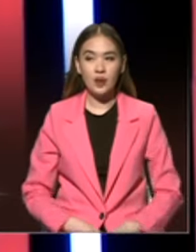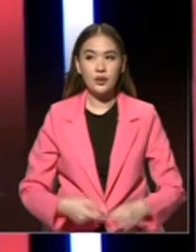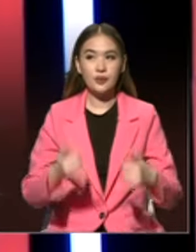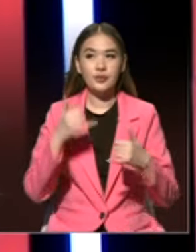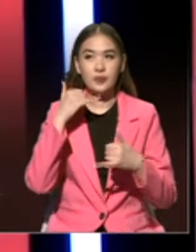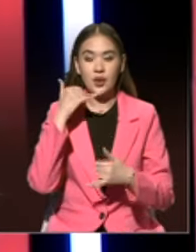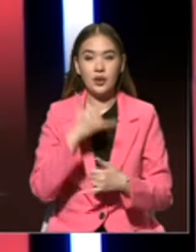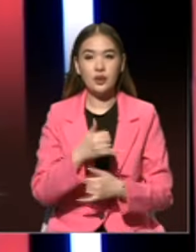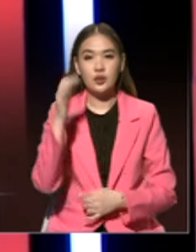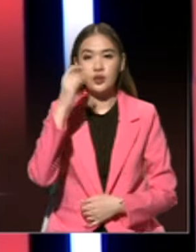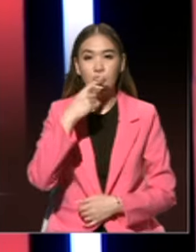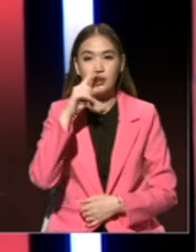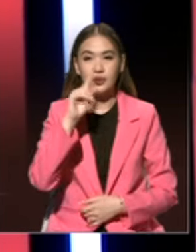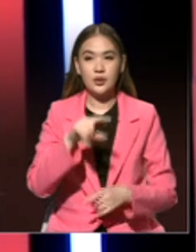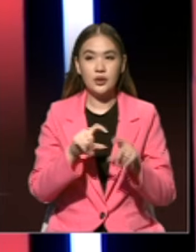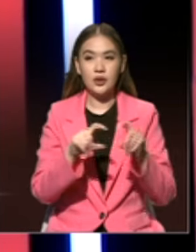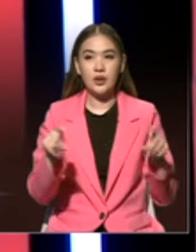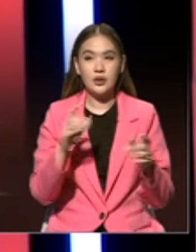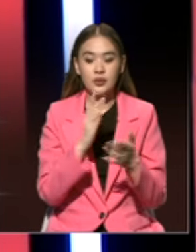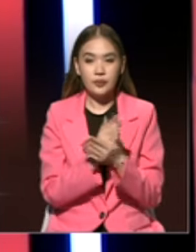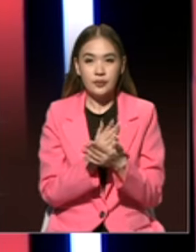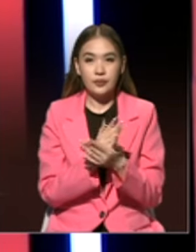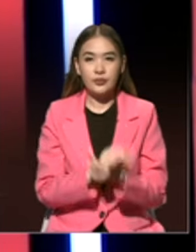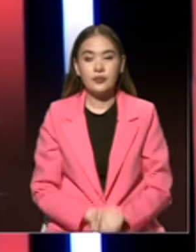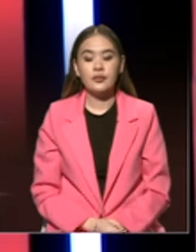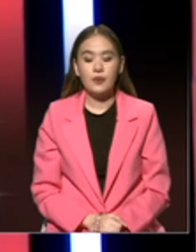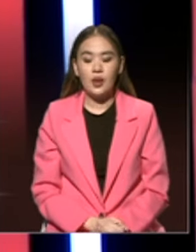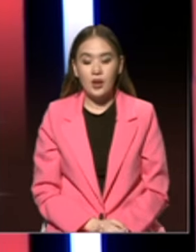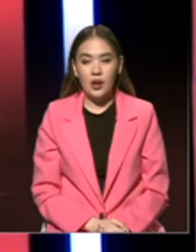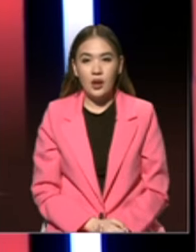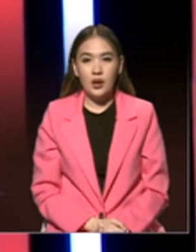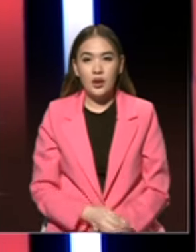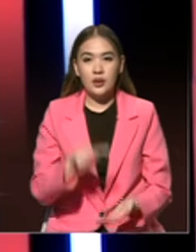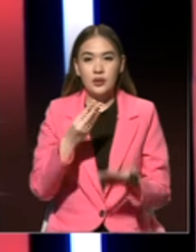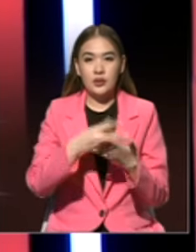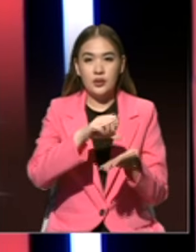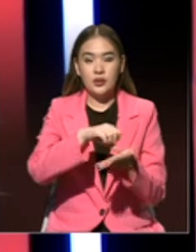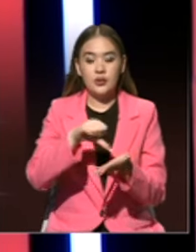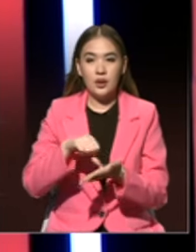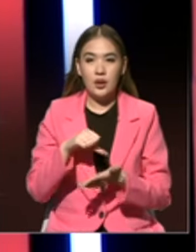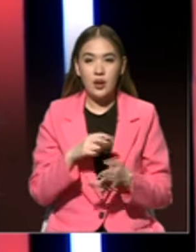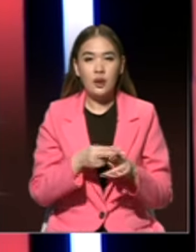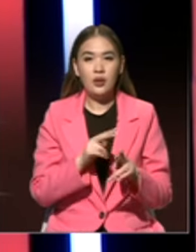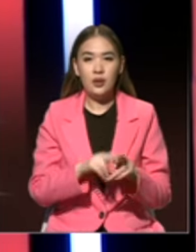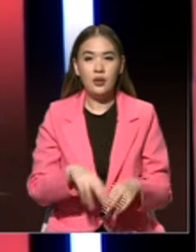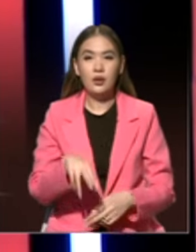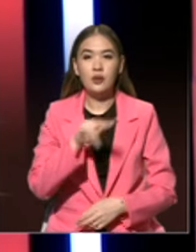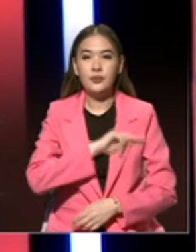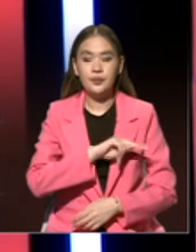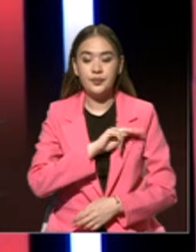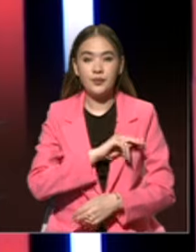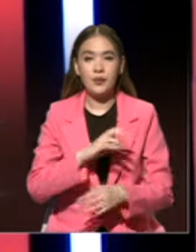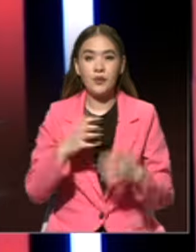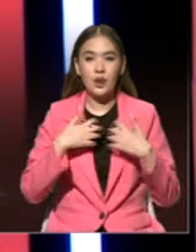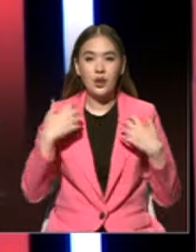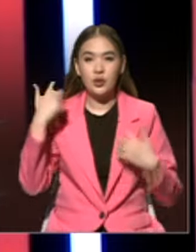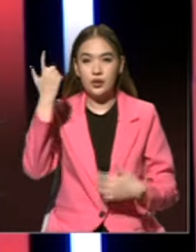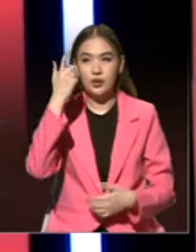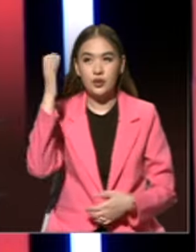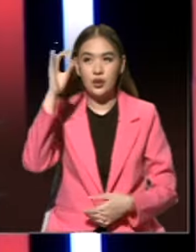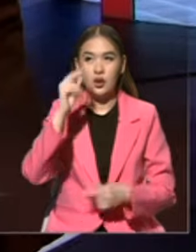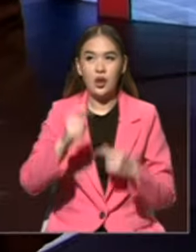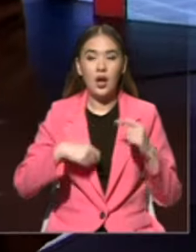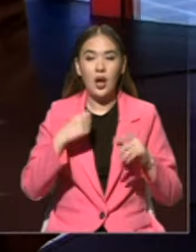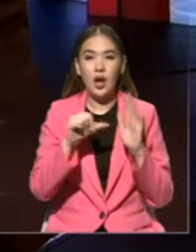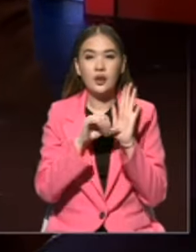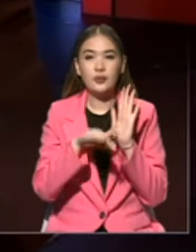Байланыс нөмірімізді міне төменде тағы да айтып қояйық. Қымбат спикерлер, кеше орталық коммуникациялар қызметінде осы мал шығыны 6800 деп